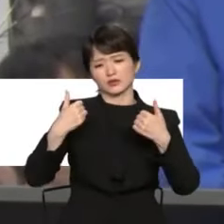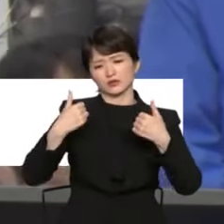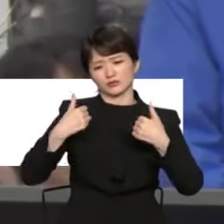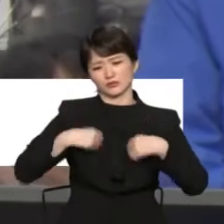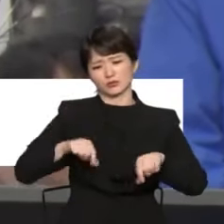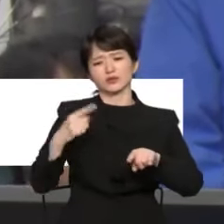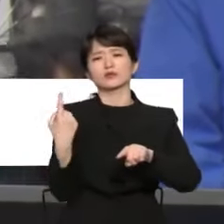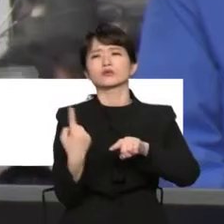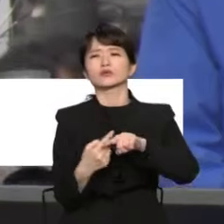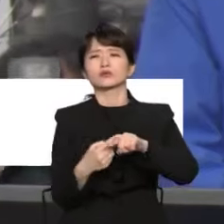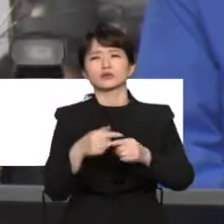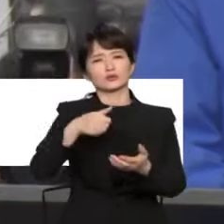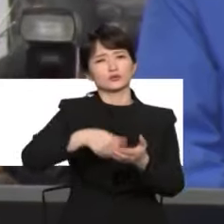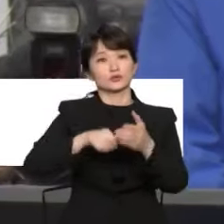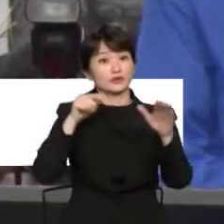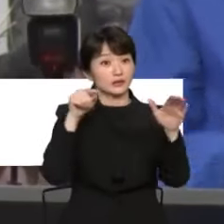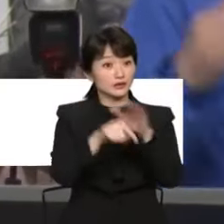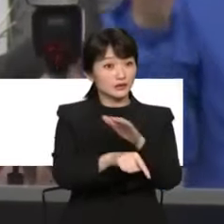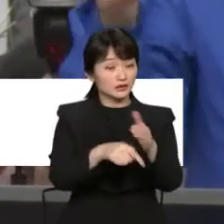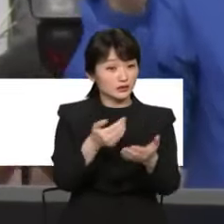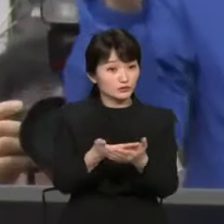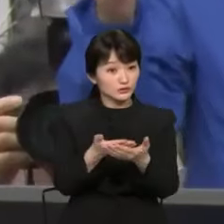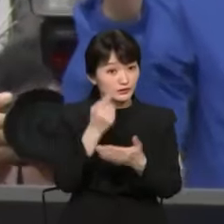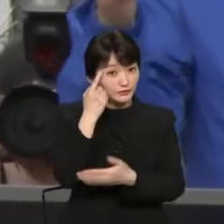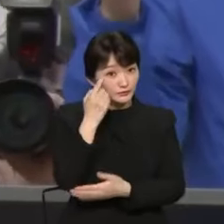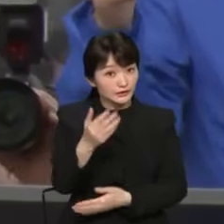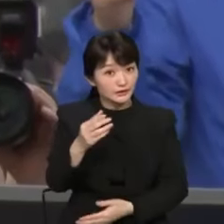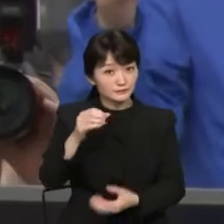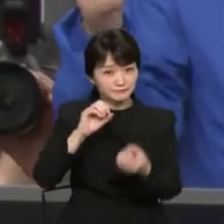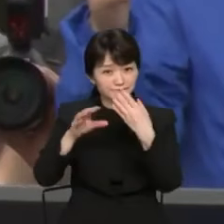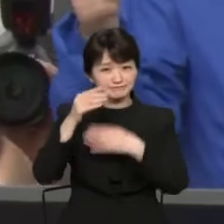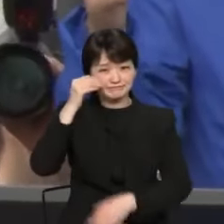같습니다. 투표해 주시겠습니까?